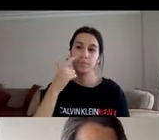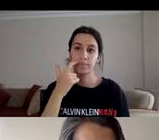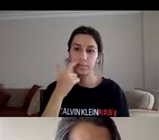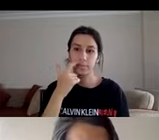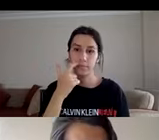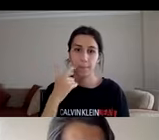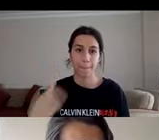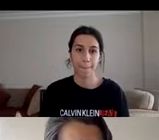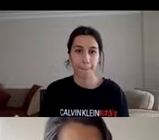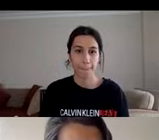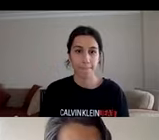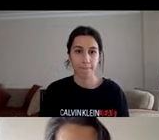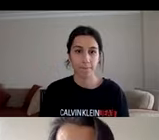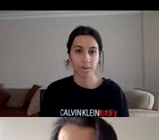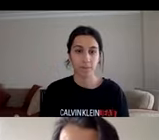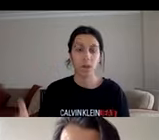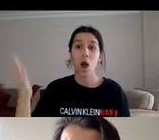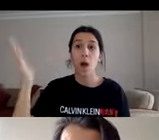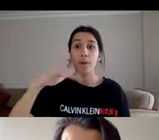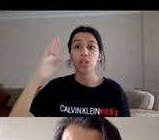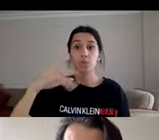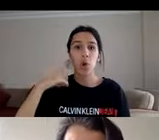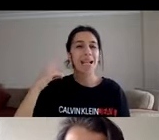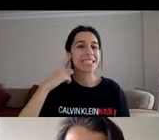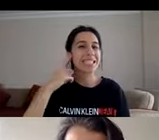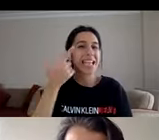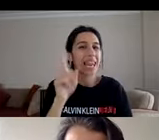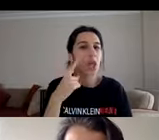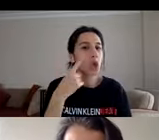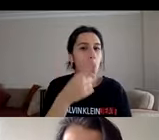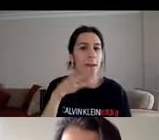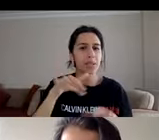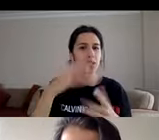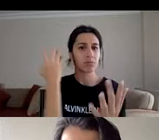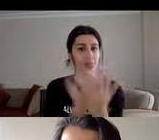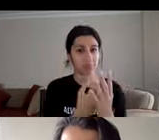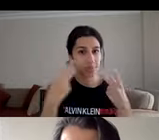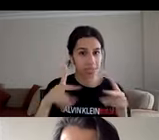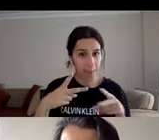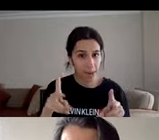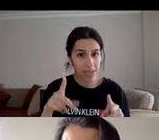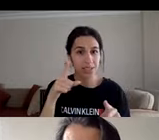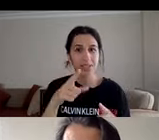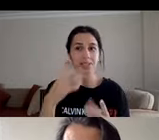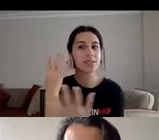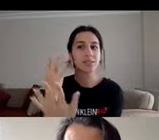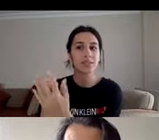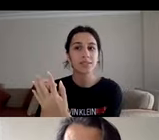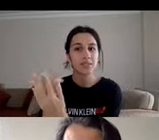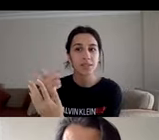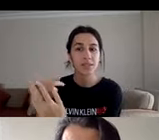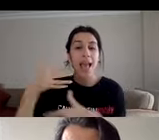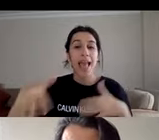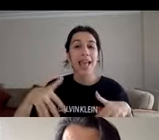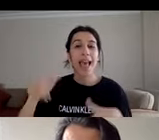yetkin örneklerde o sesli güvenlik kodu bilgisayara indirilip ya da bir cihaza indirilip o cihazda